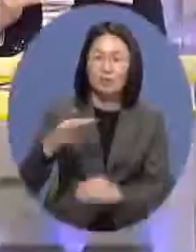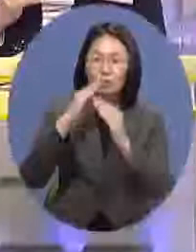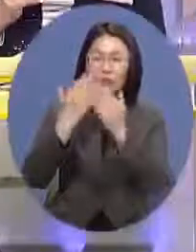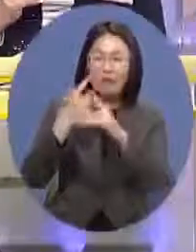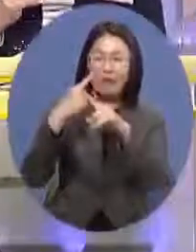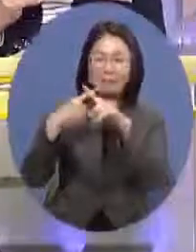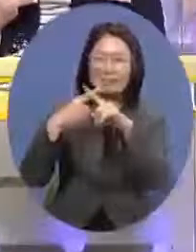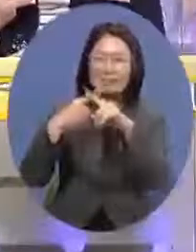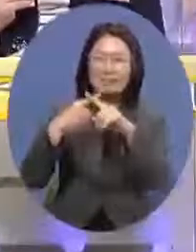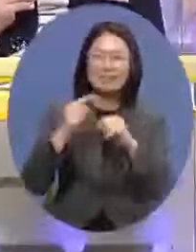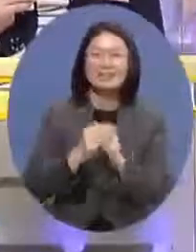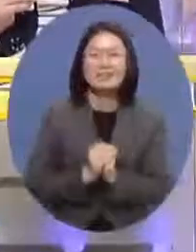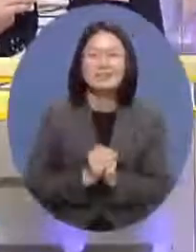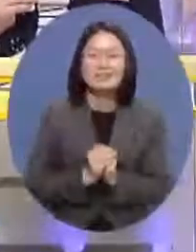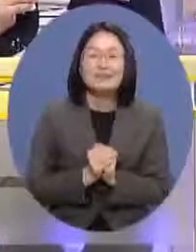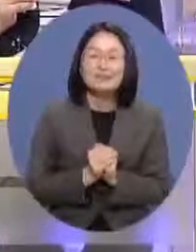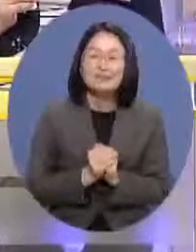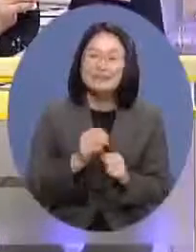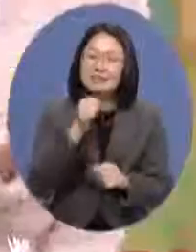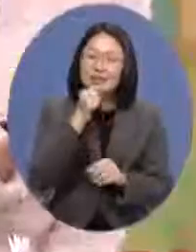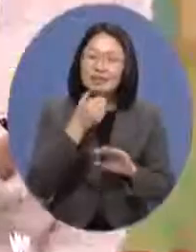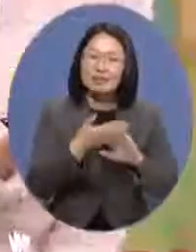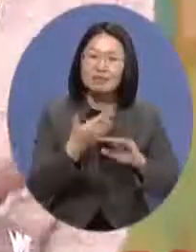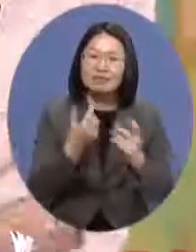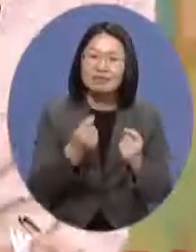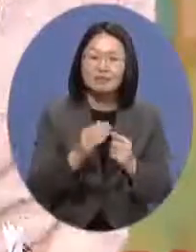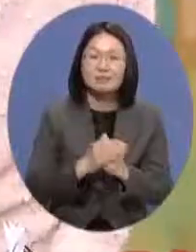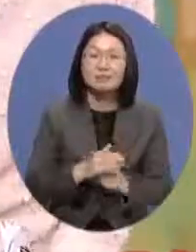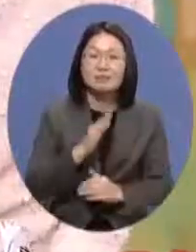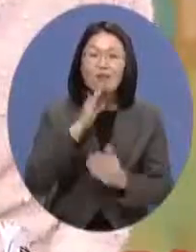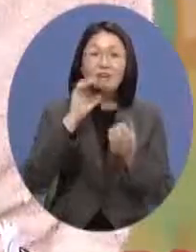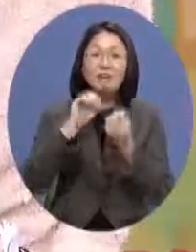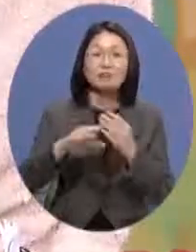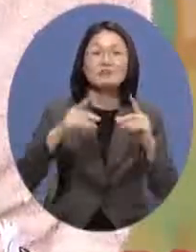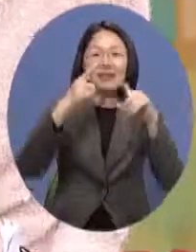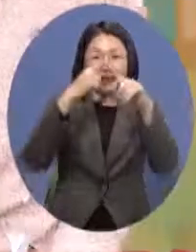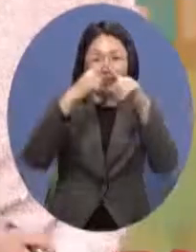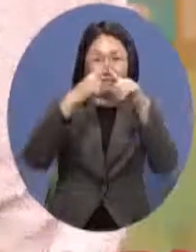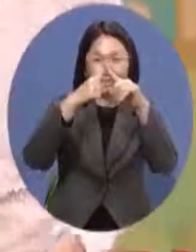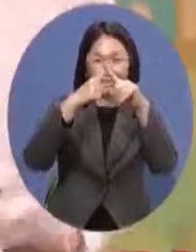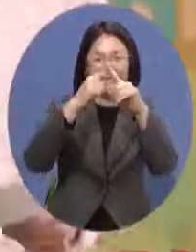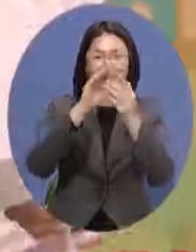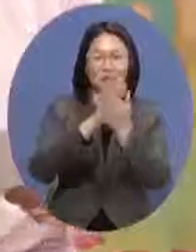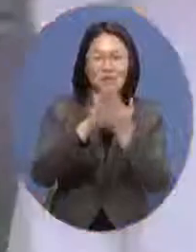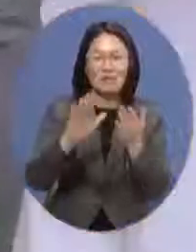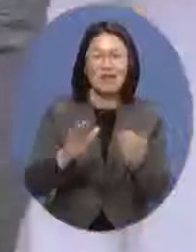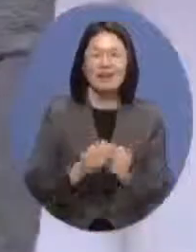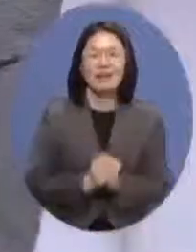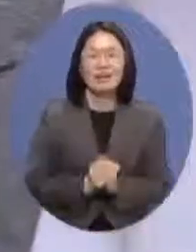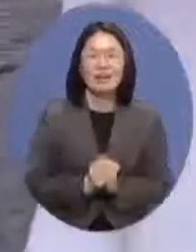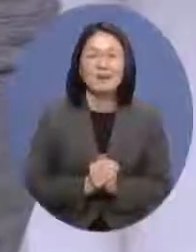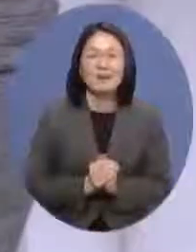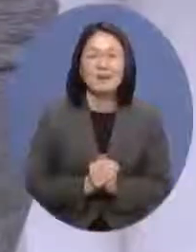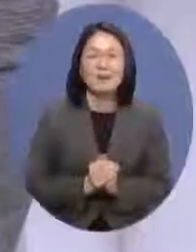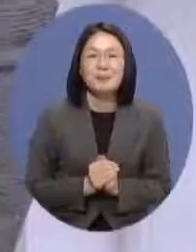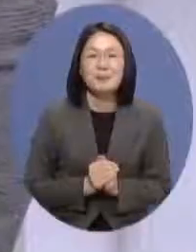X를 들었습니다. 네, 네. 점수가 갈리겠는데요. 선생님 정답은요? 정답은 X입니다. 아, X. 네.